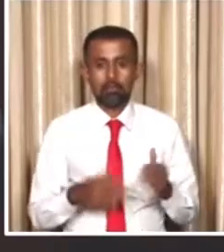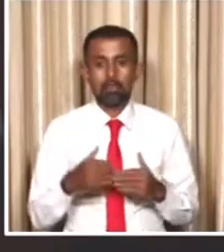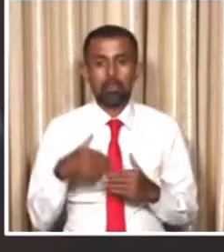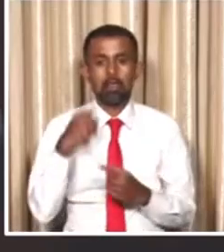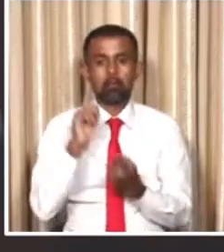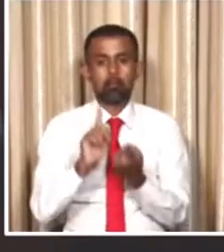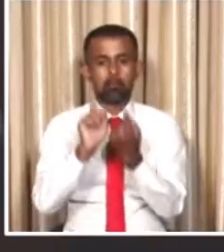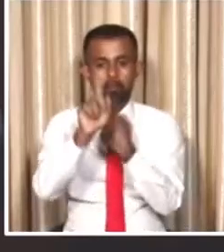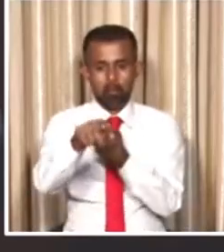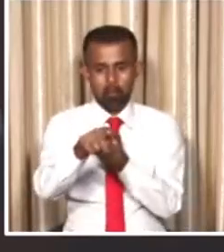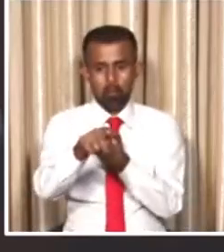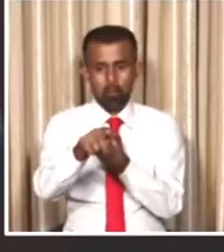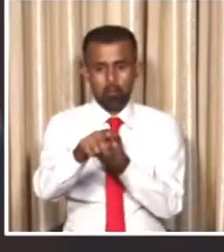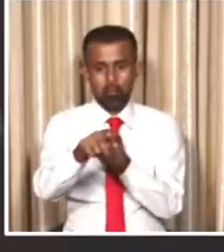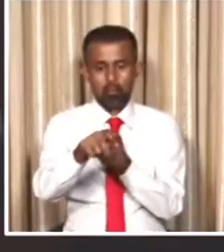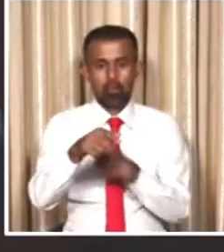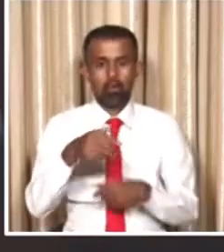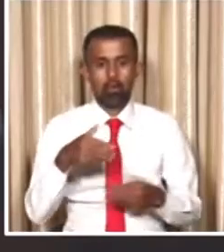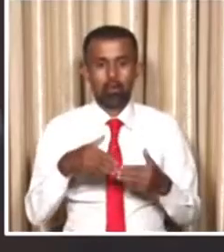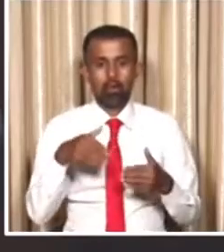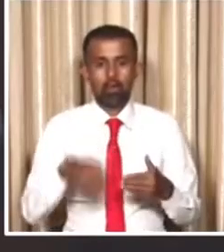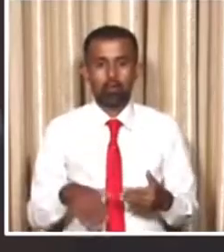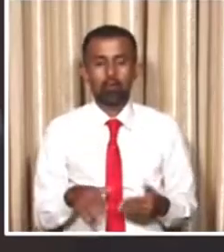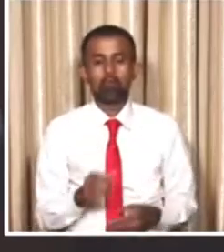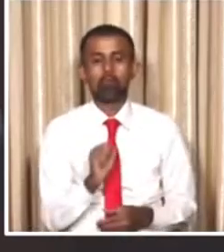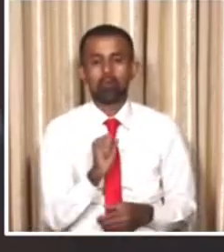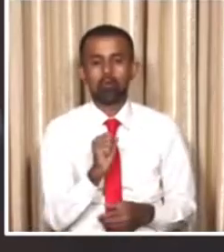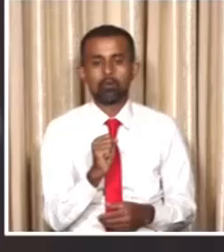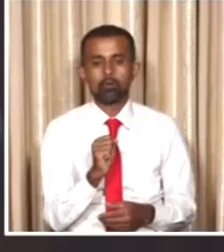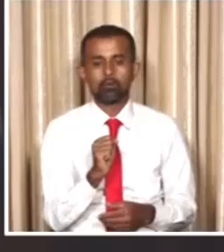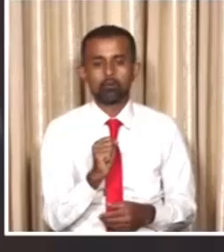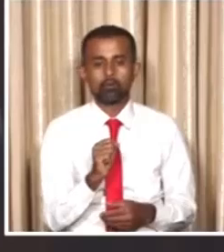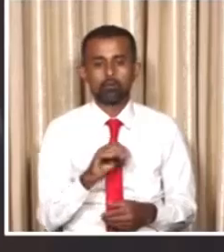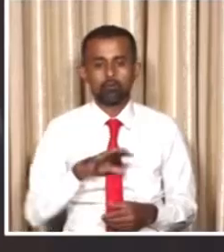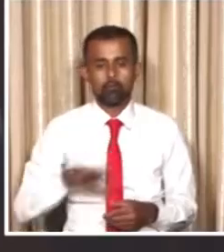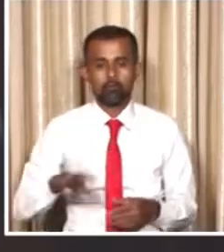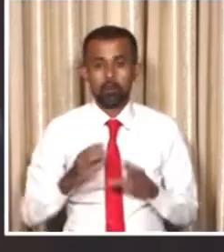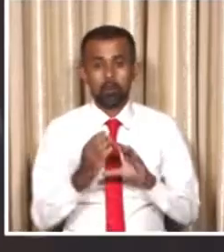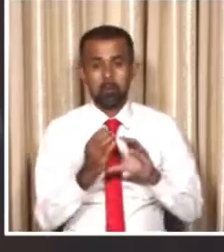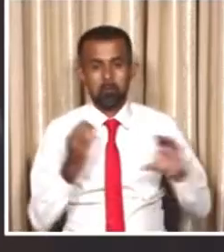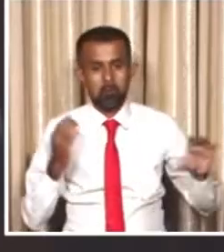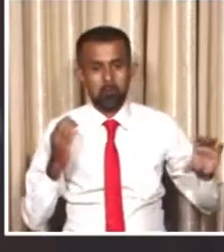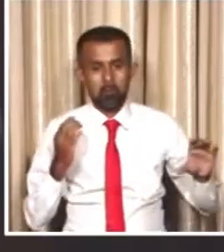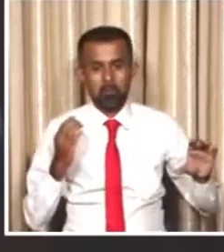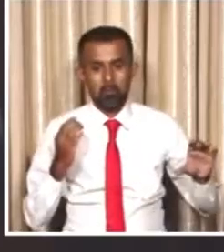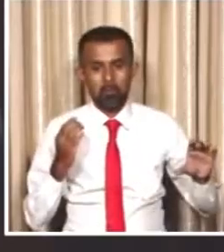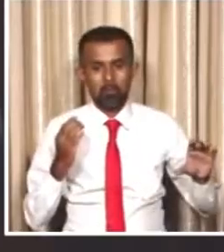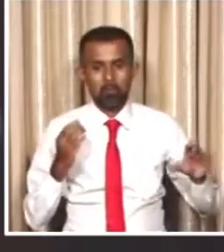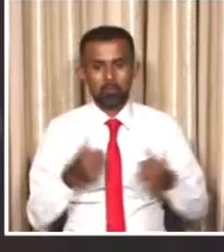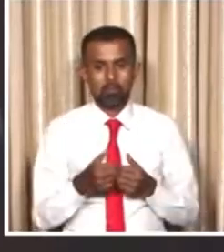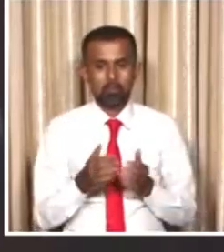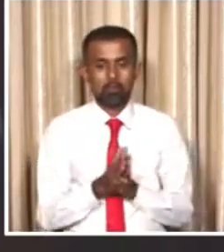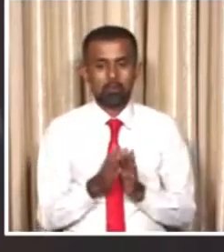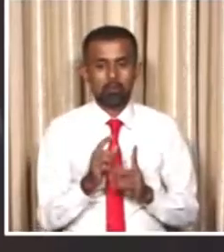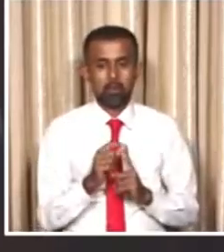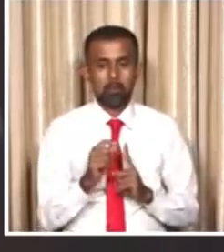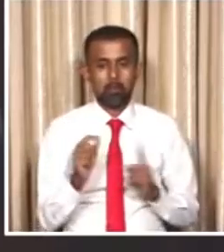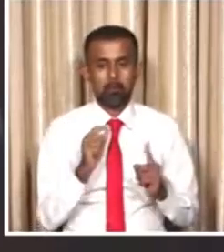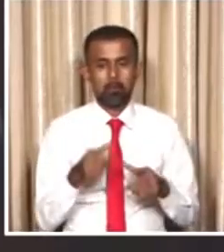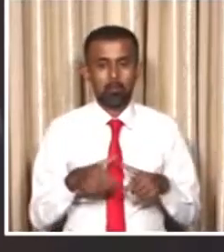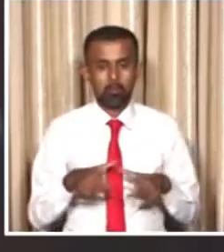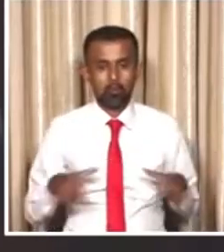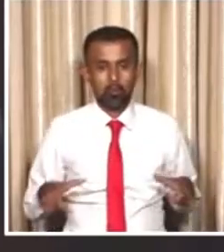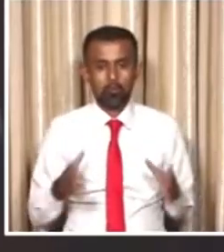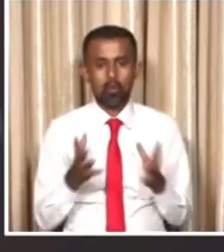පැත්තට. දැන් අද බලන්නකො දැන් සිද්ධ වෙලා තියෙන දේ ගලිබවුසරය අද තමන්ගේ මන්ත්‍රී ධූරය